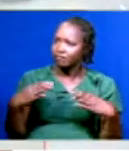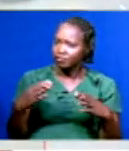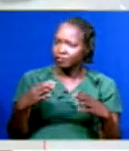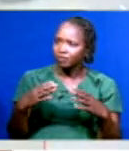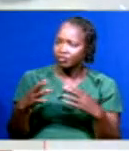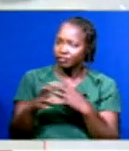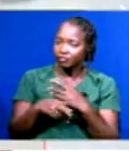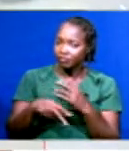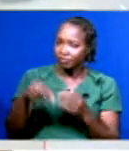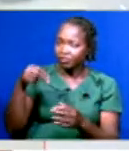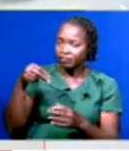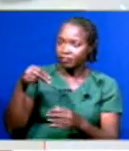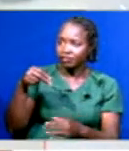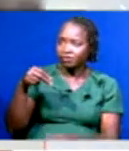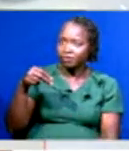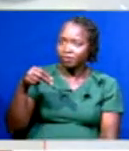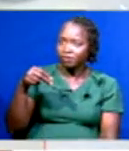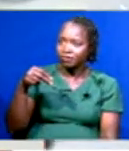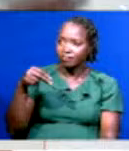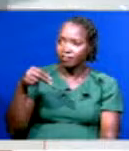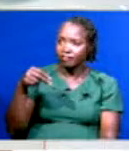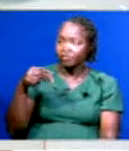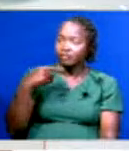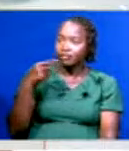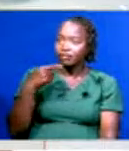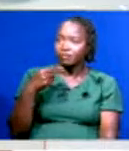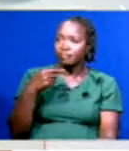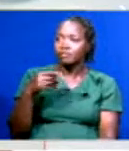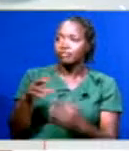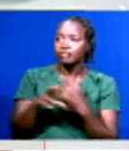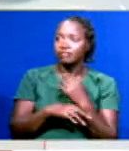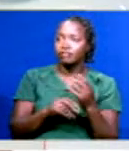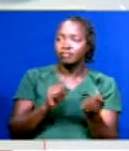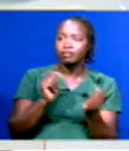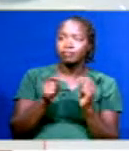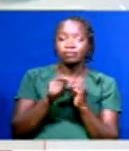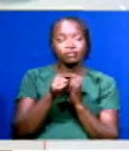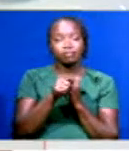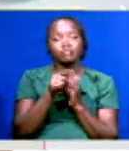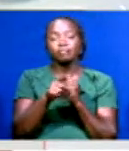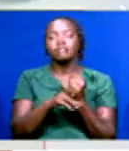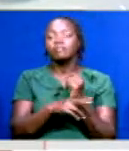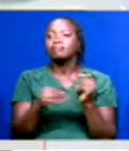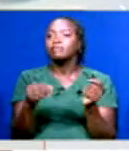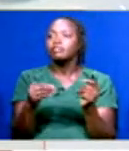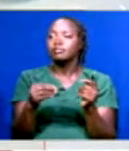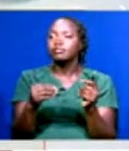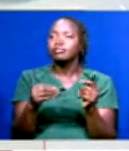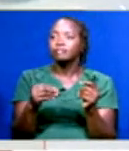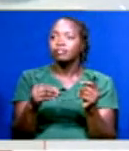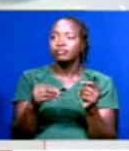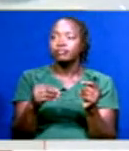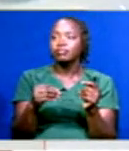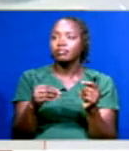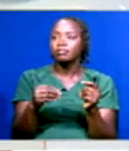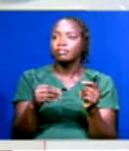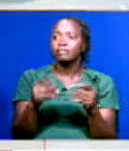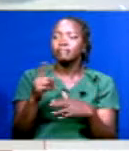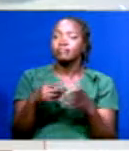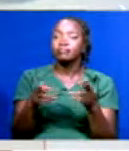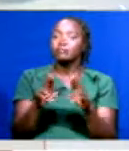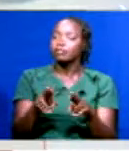Wanakuibia. Ukisema umeibiwa, wanageuka wewe, wanasema wewe ndio mwizi. That is what was